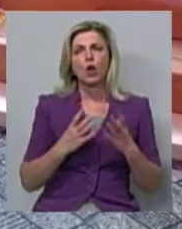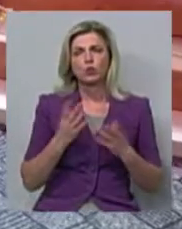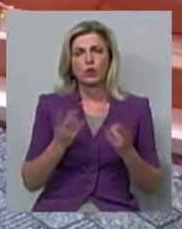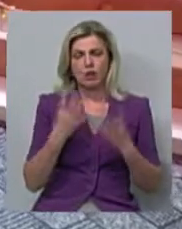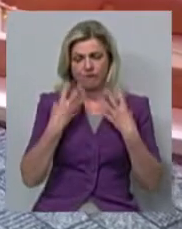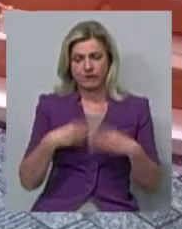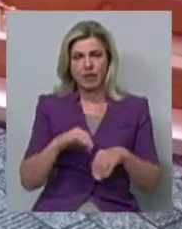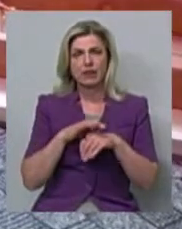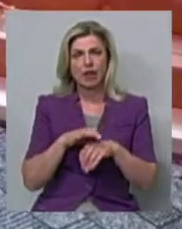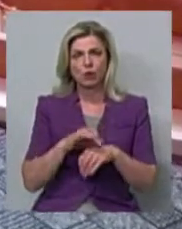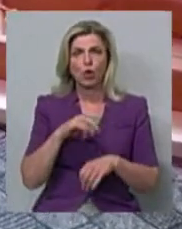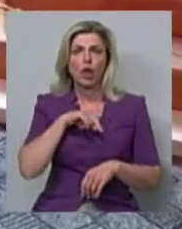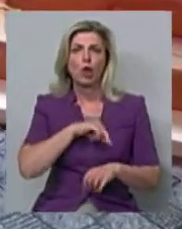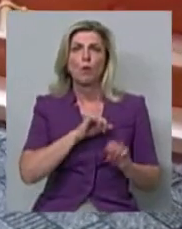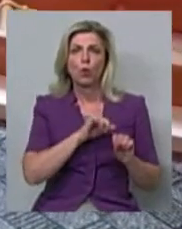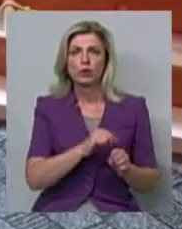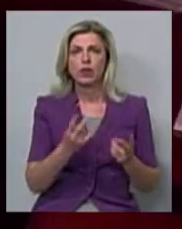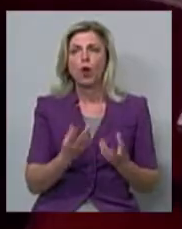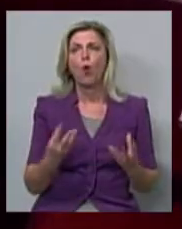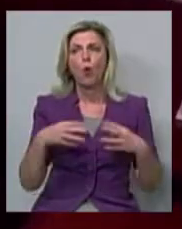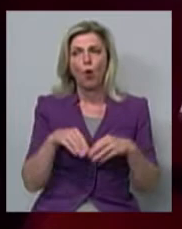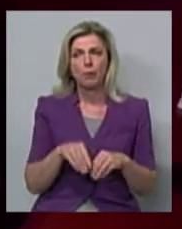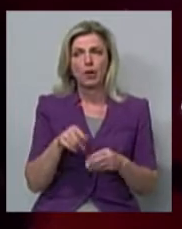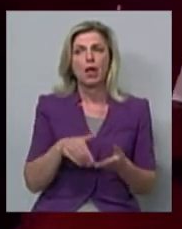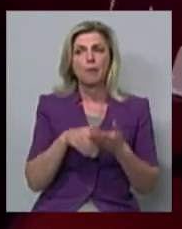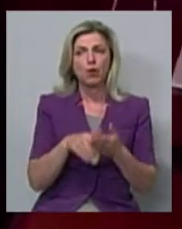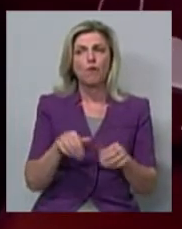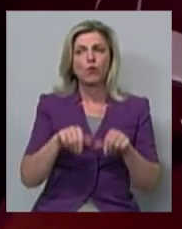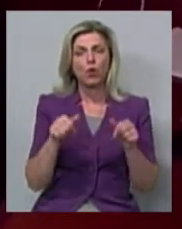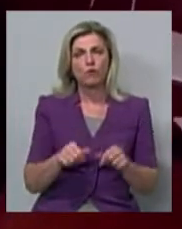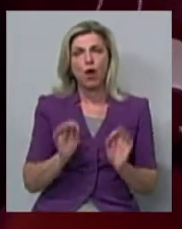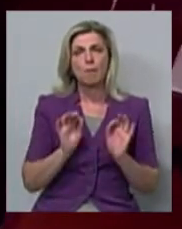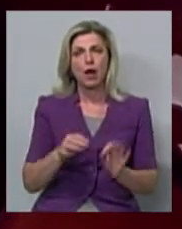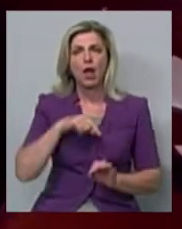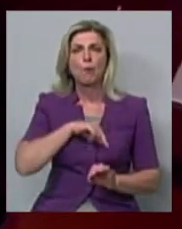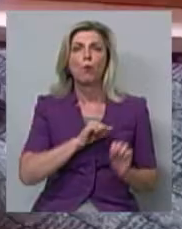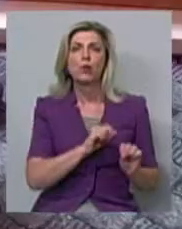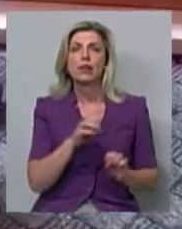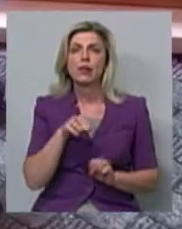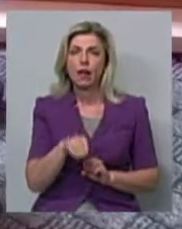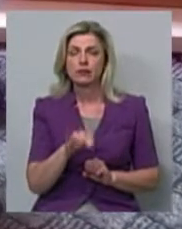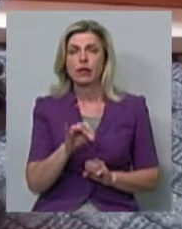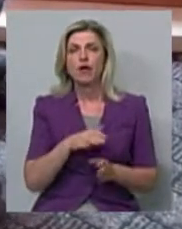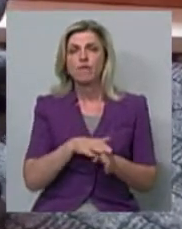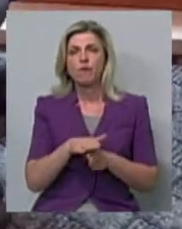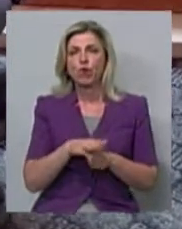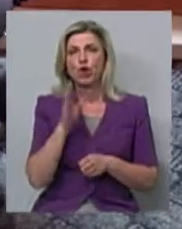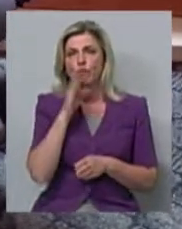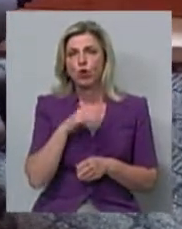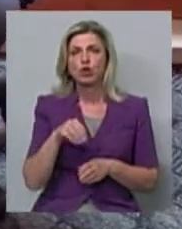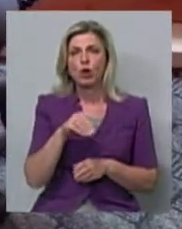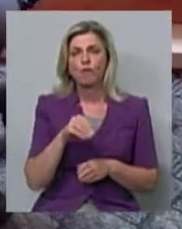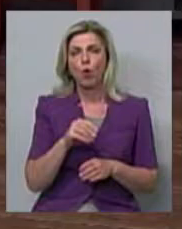тому числі. Тому важлива комплексність. Вона сприятиме формуванню правильного імунітету, тобто дотримання водно-сольового балансу,